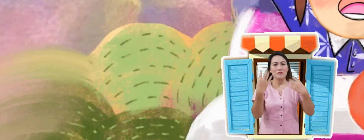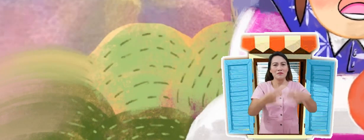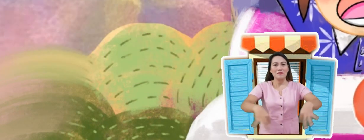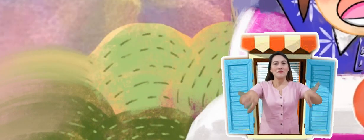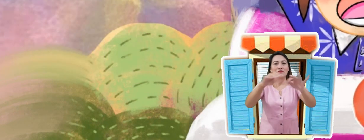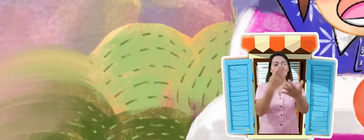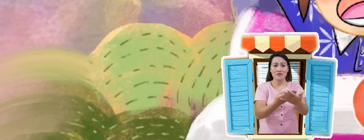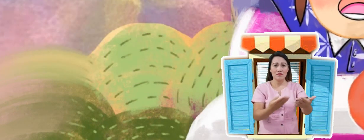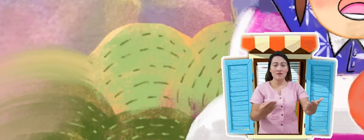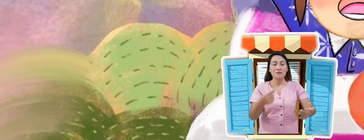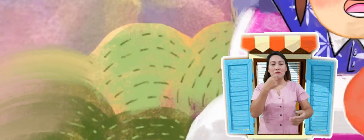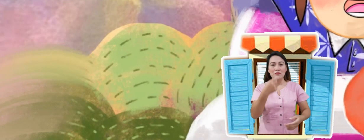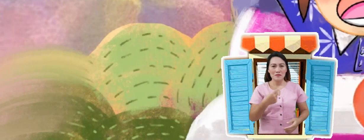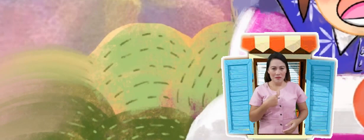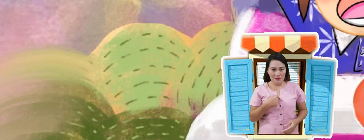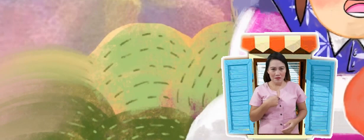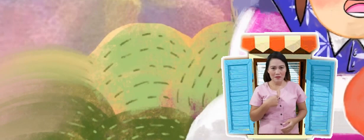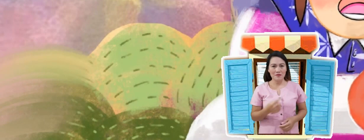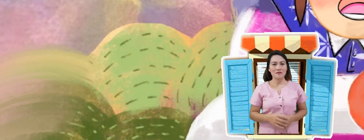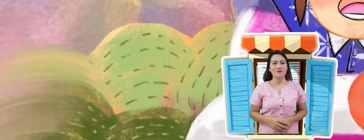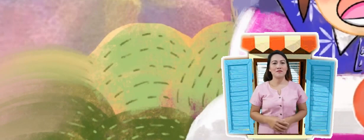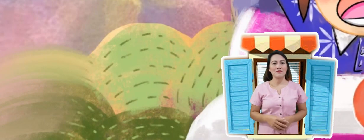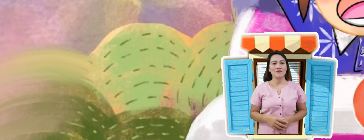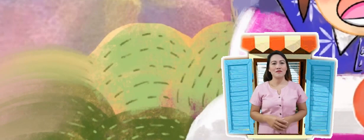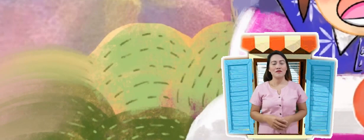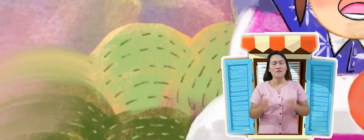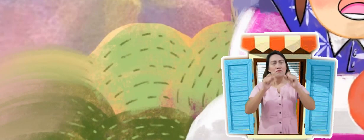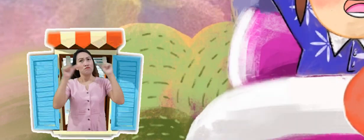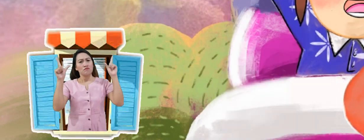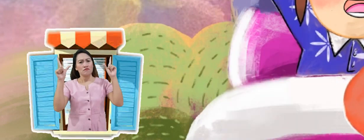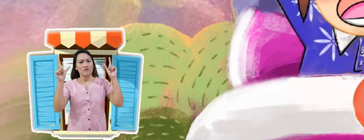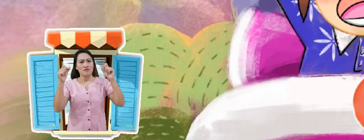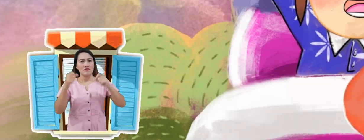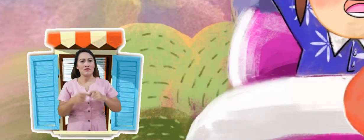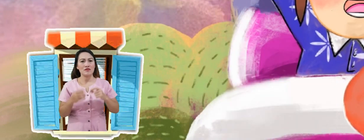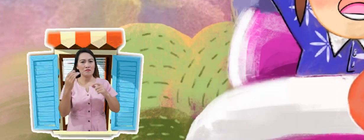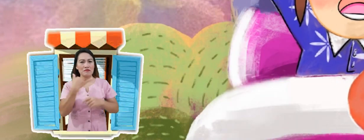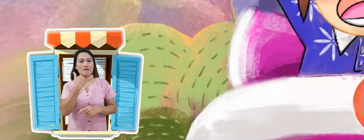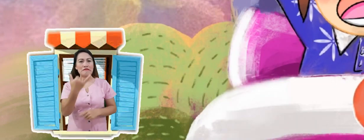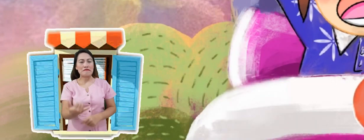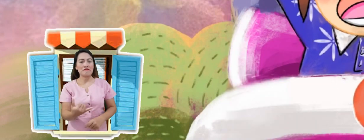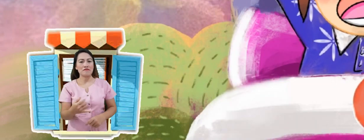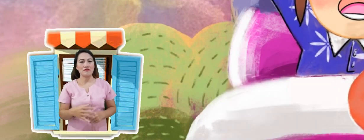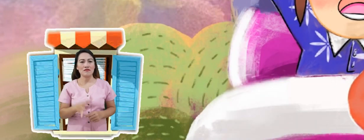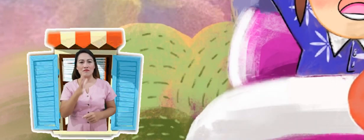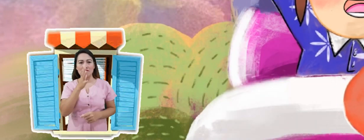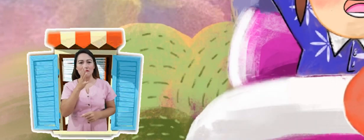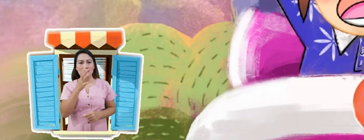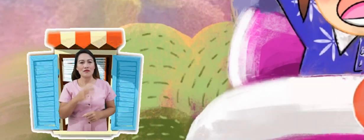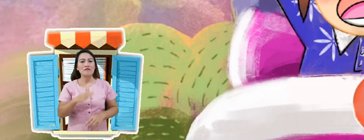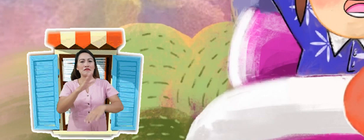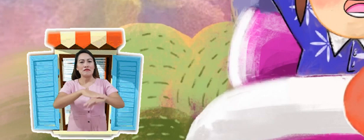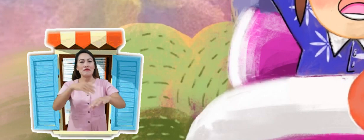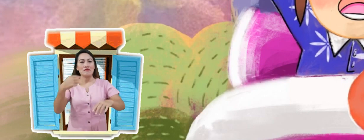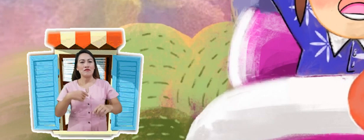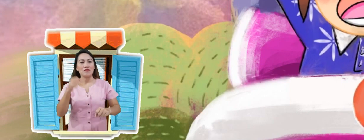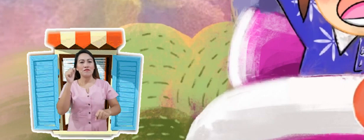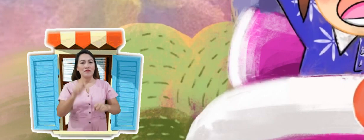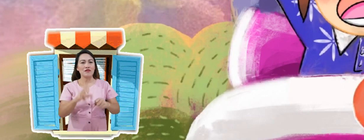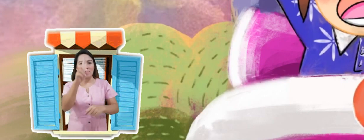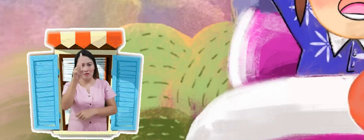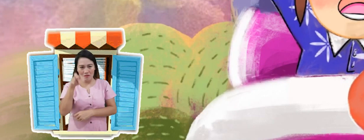na nais sabihin sa akin. Nagulat ako sa malakas na tinig ni Nanay habang tinatawag niya ako upang bumaba